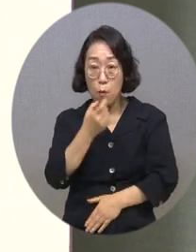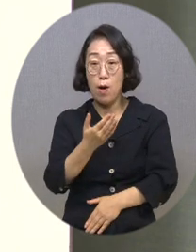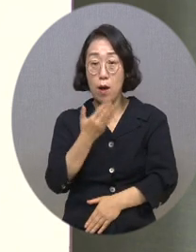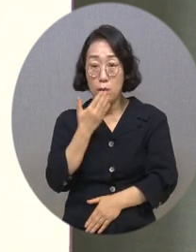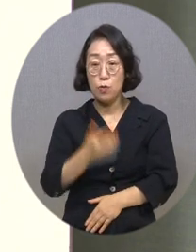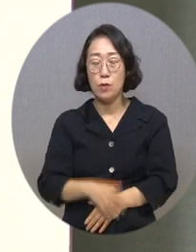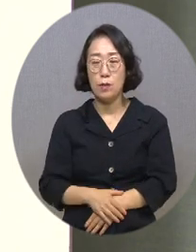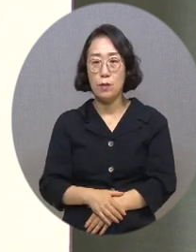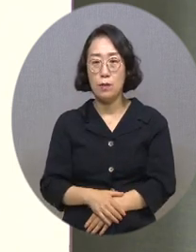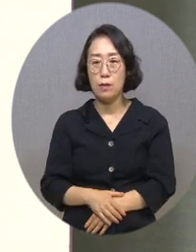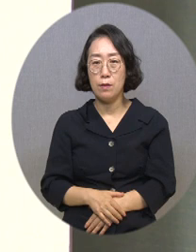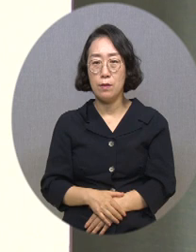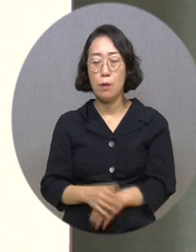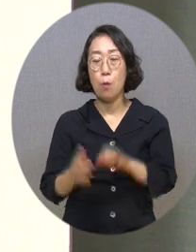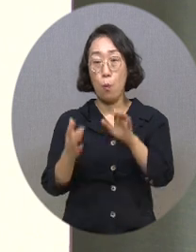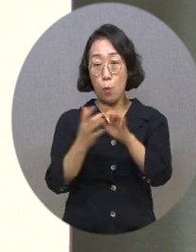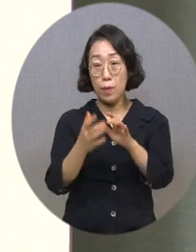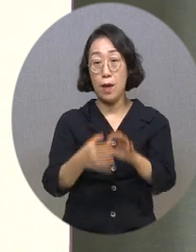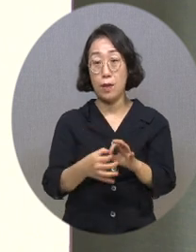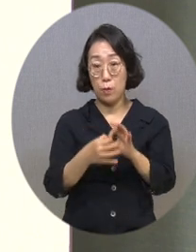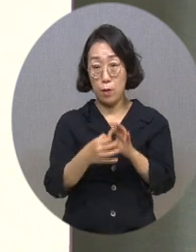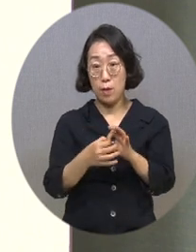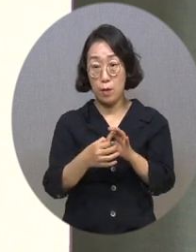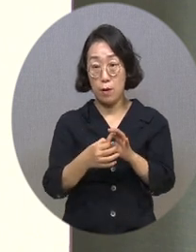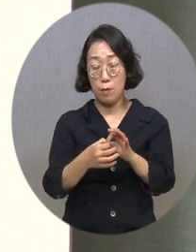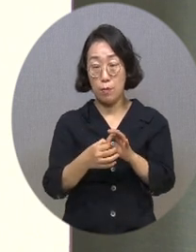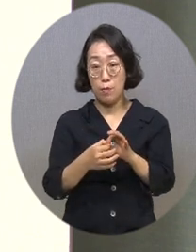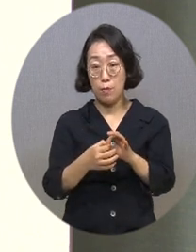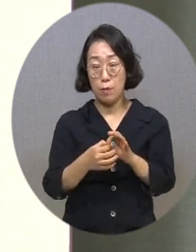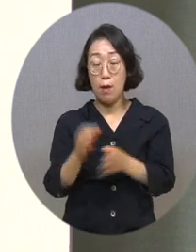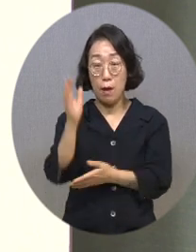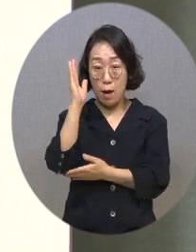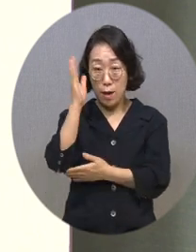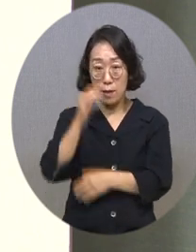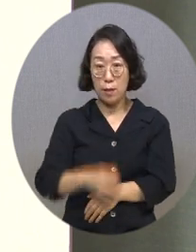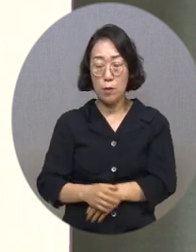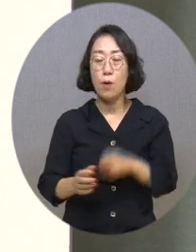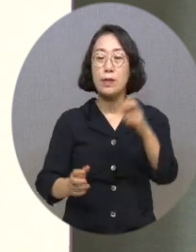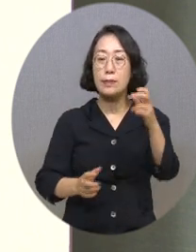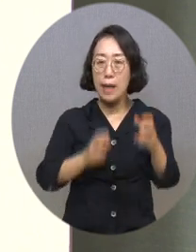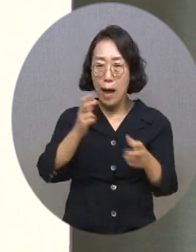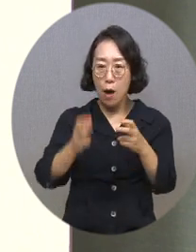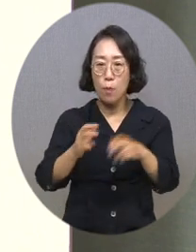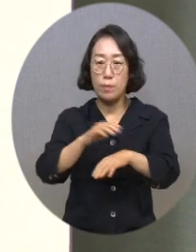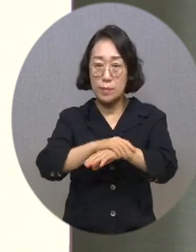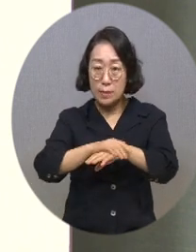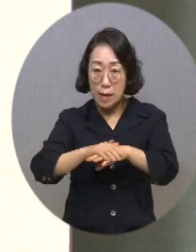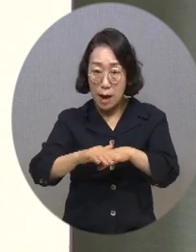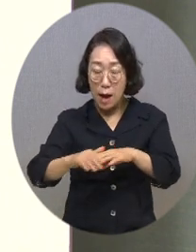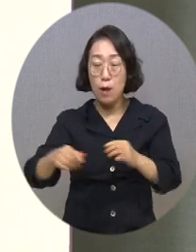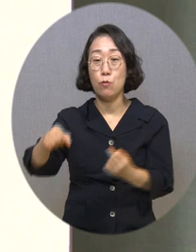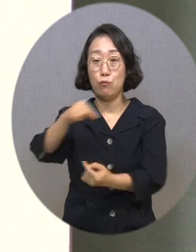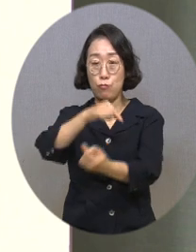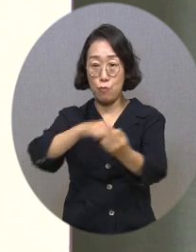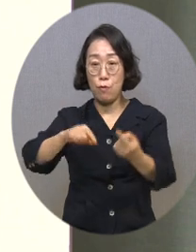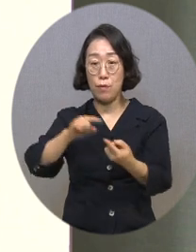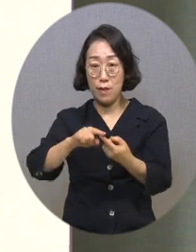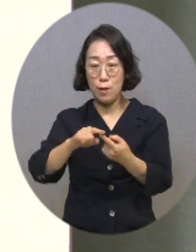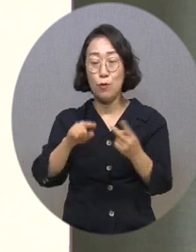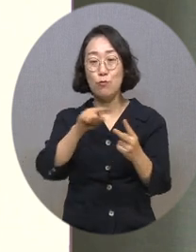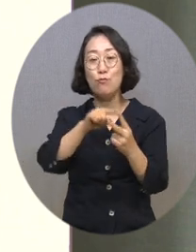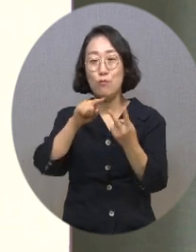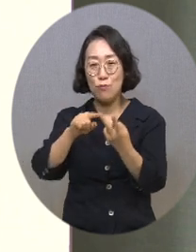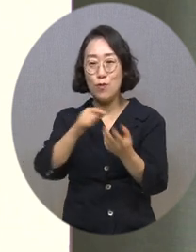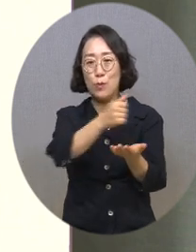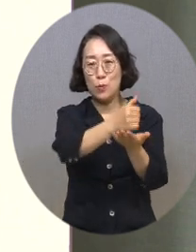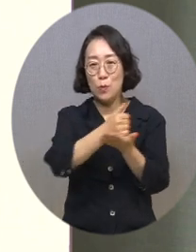그래서 그야말로 온라인 강의를 통해서 또 사업화했다. 막 이런 얘기의 주인공들이 이